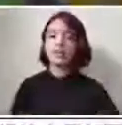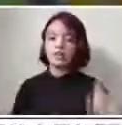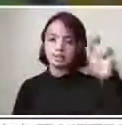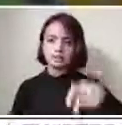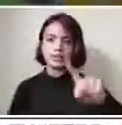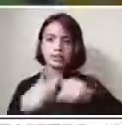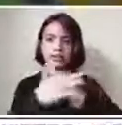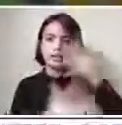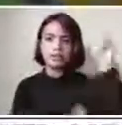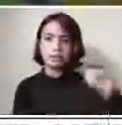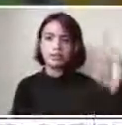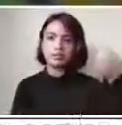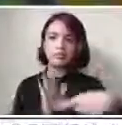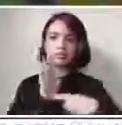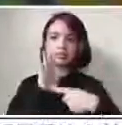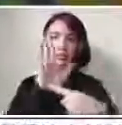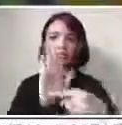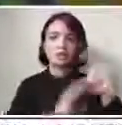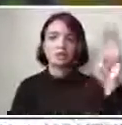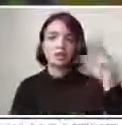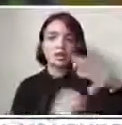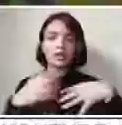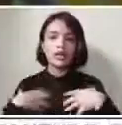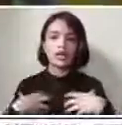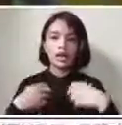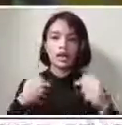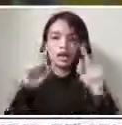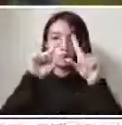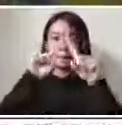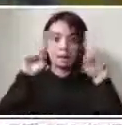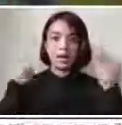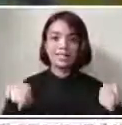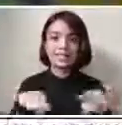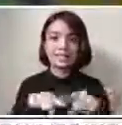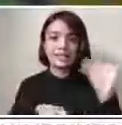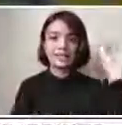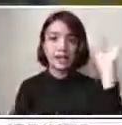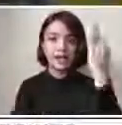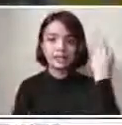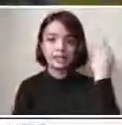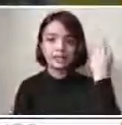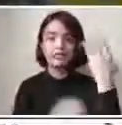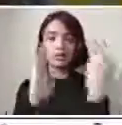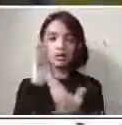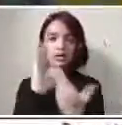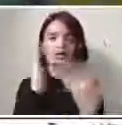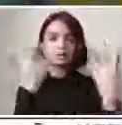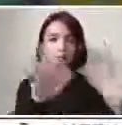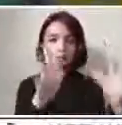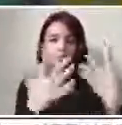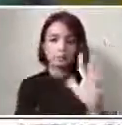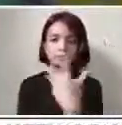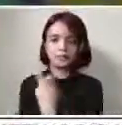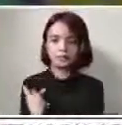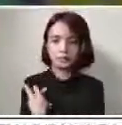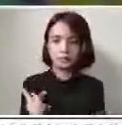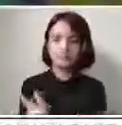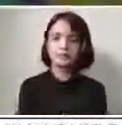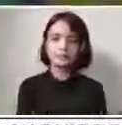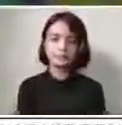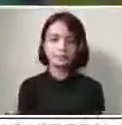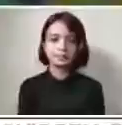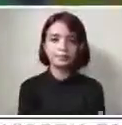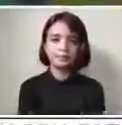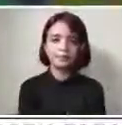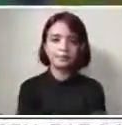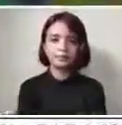1,765 kilometers northeast ng extreme northern Luzon at may maximum sustained winds na umaabot sa 85 kilometers per hour, malapit